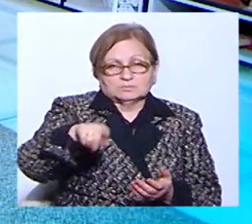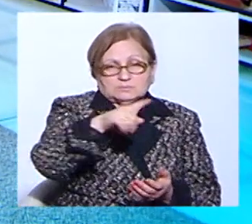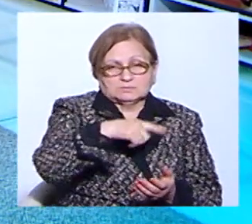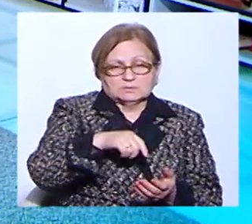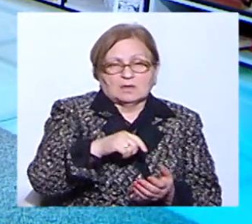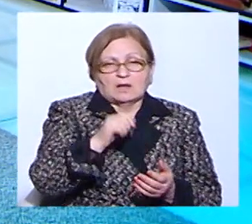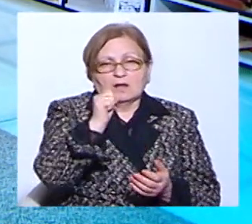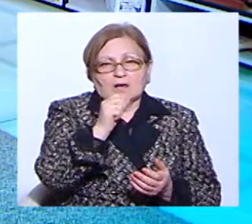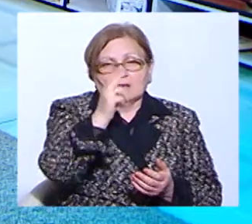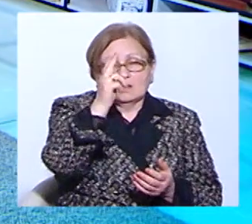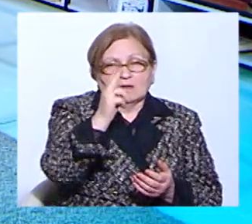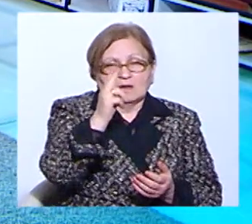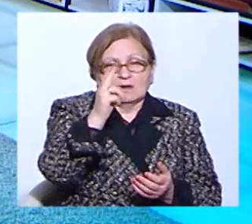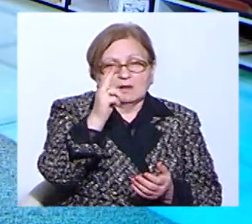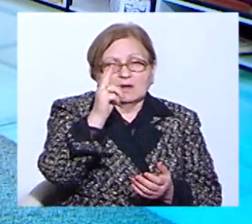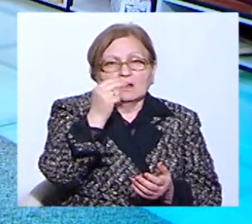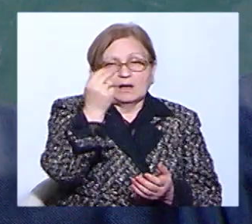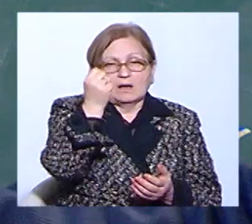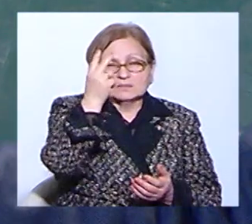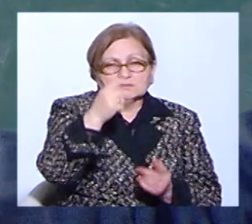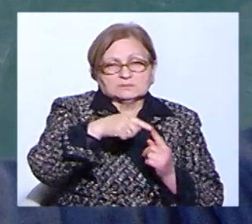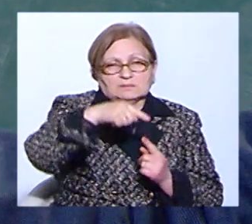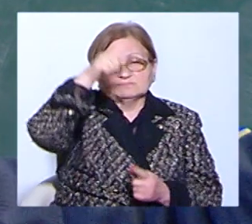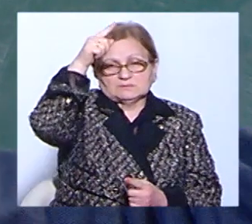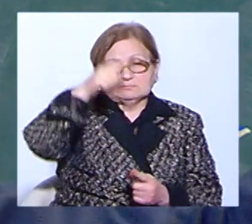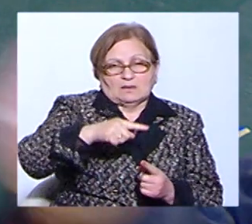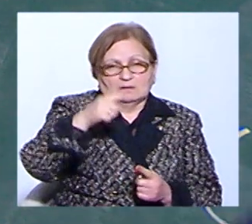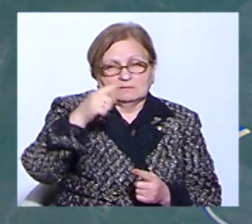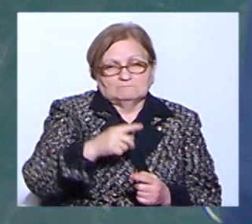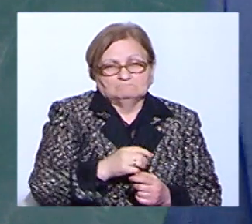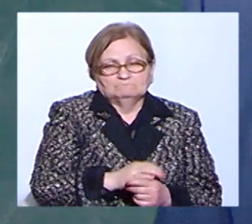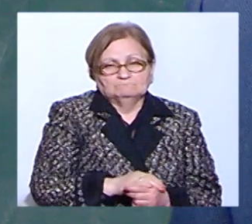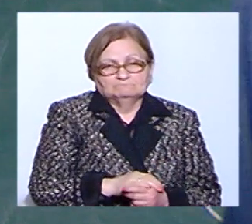AC არის კონუსის უკაცრავად სიმაღლე.